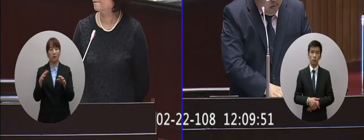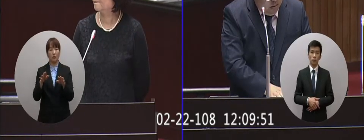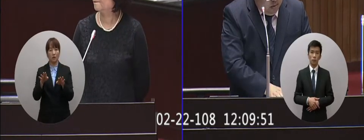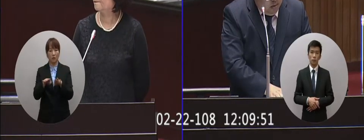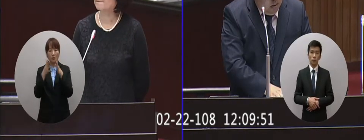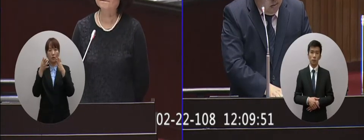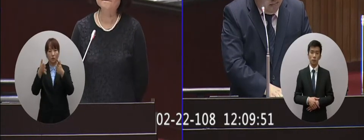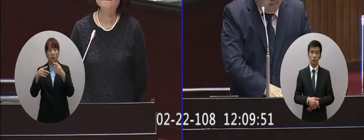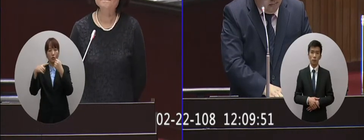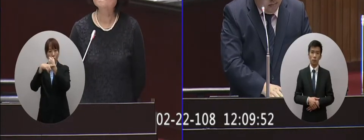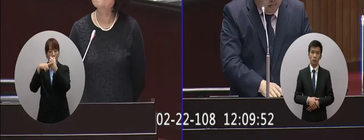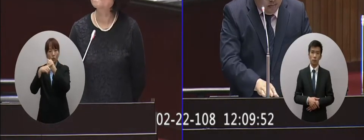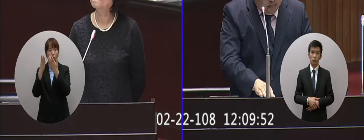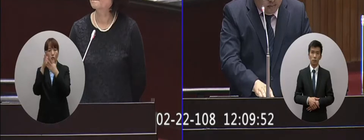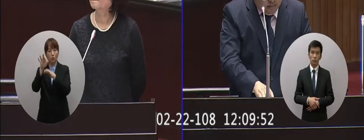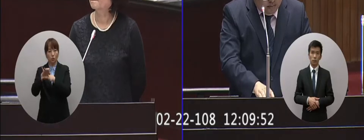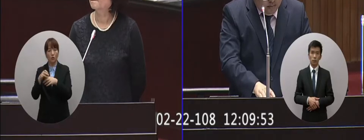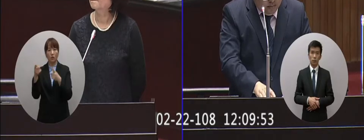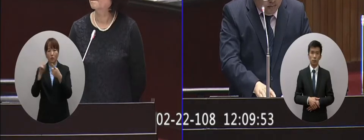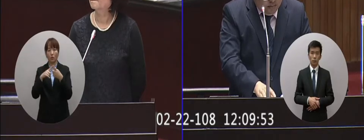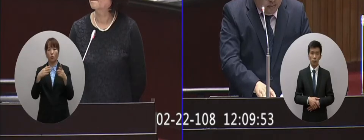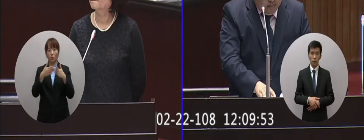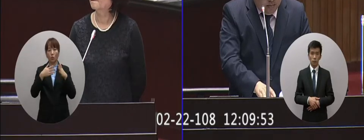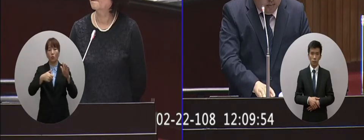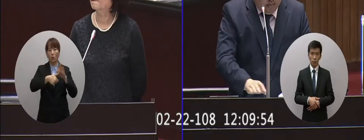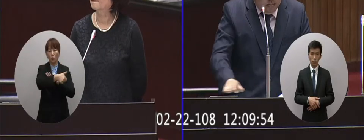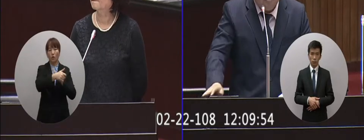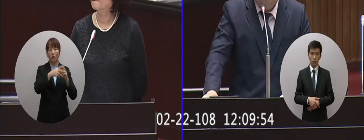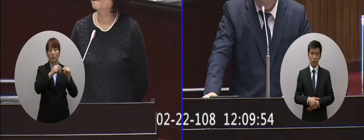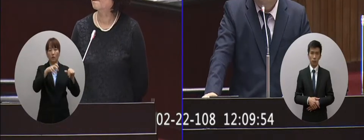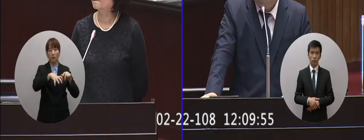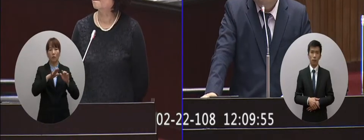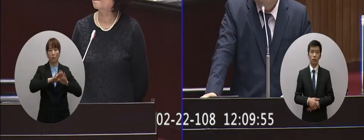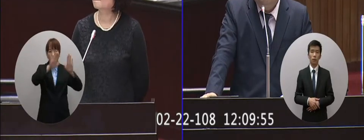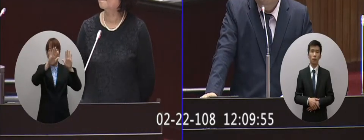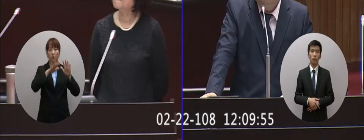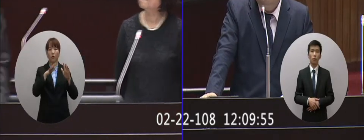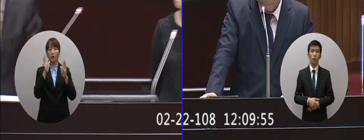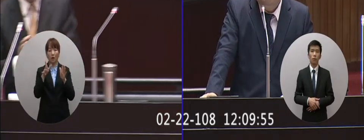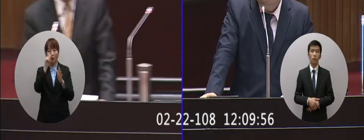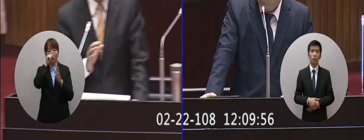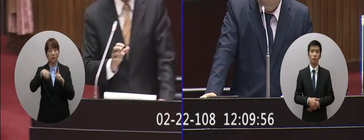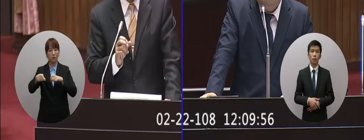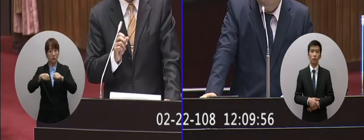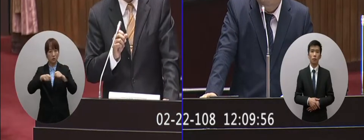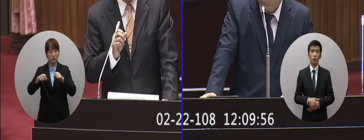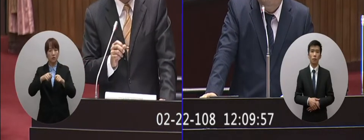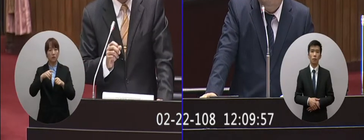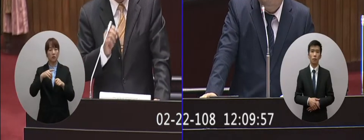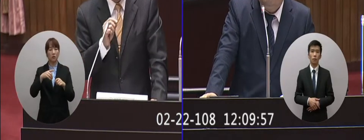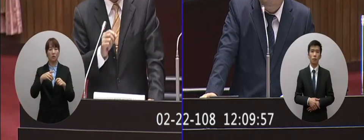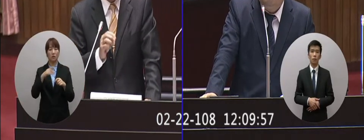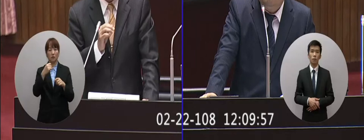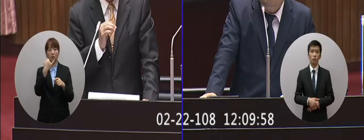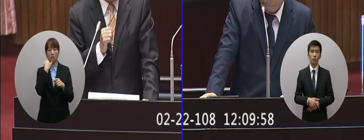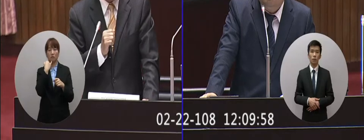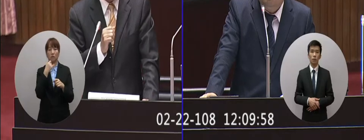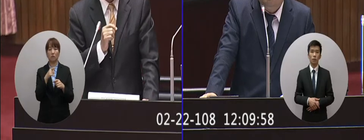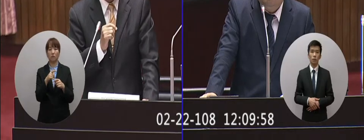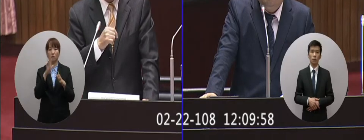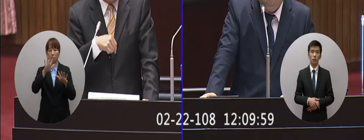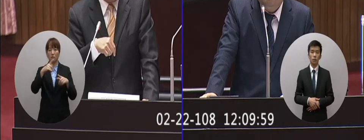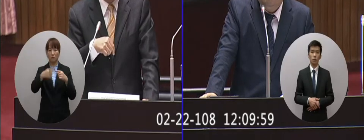不只在学术教学研究了，也应该进入到关心地方的发展。那刚好因为有这样的一个地方创生的案例，所以